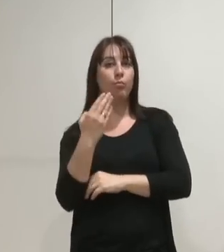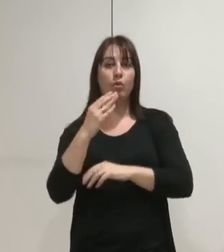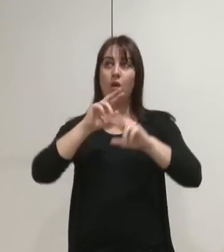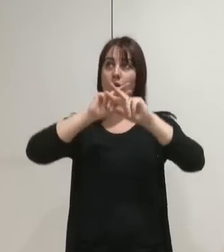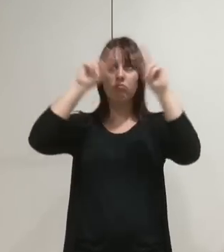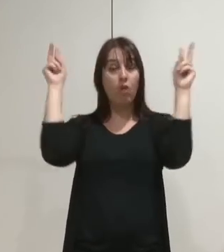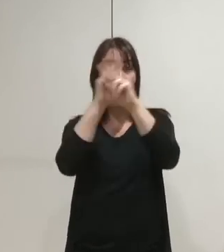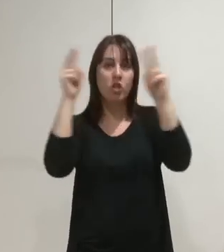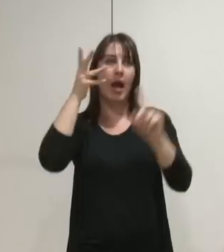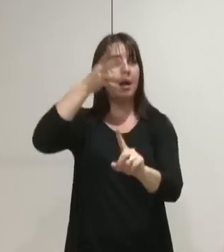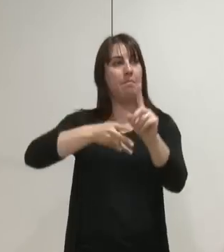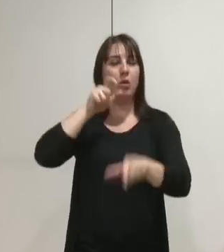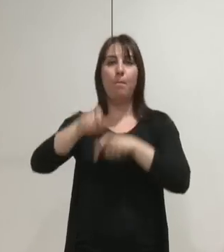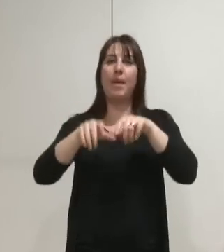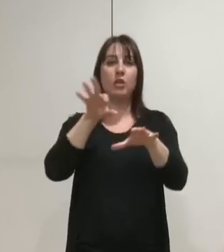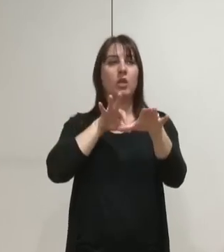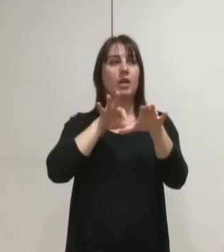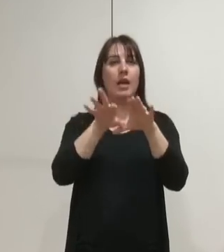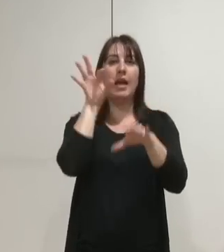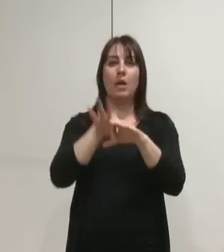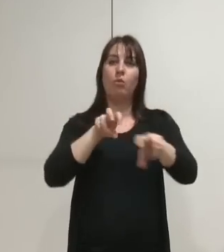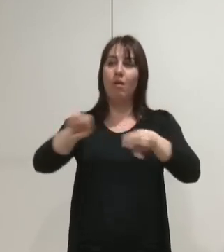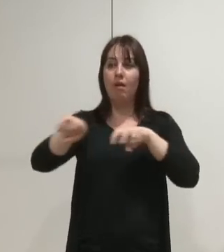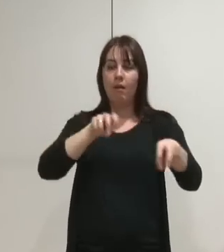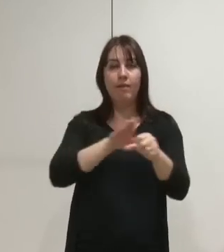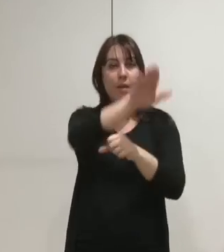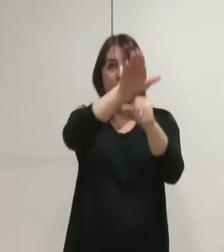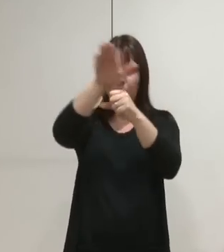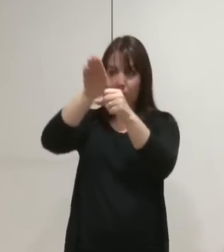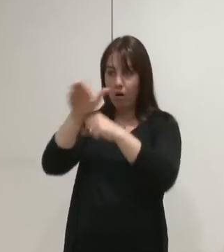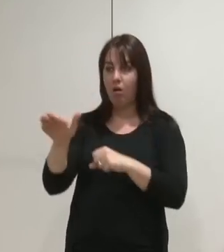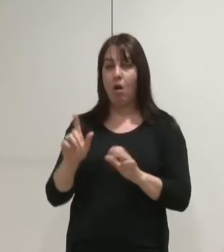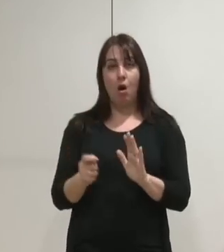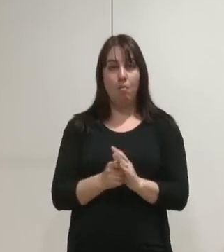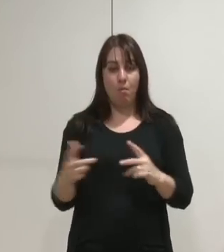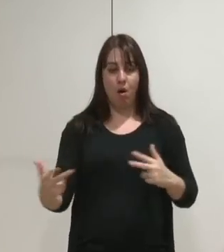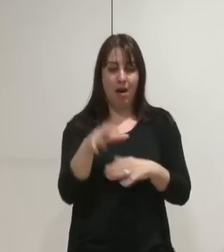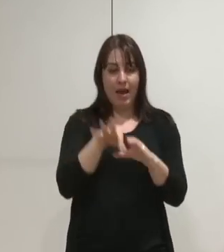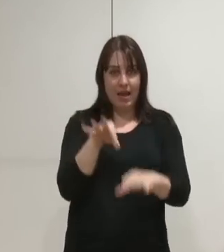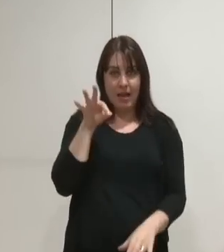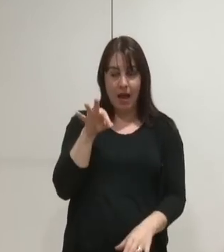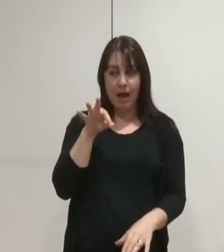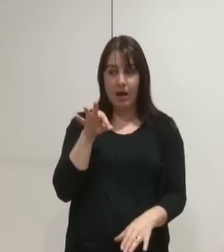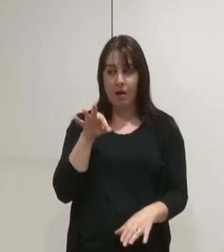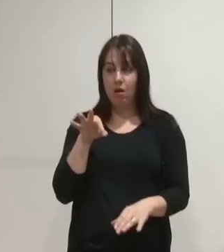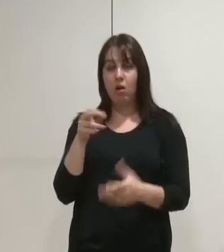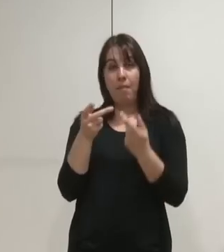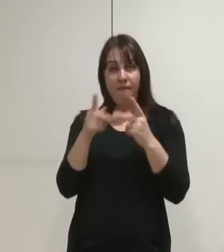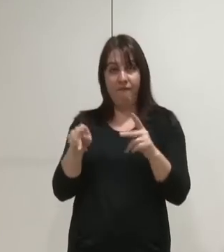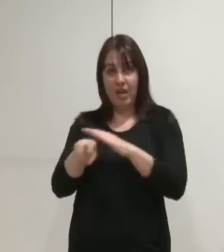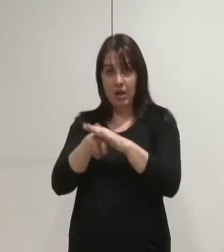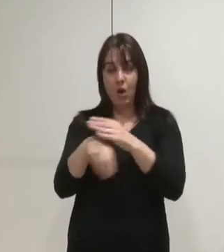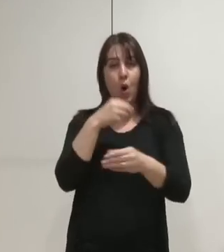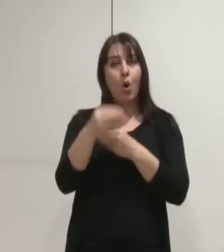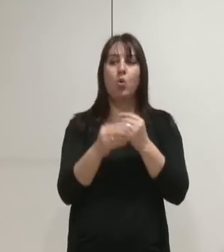fris de déplacement des élus que ce soit au travers de leur mandat dans un certain nombre de satellites de la ville ou au titre de